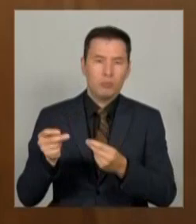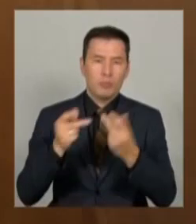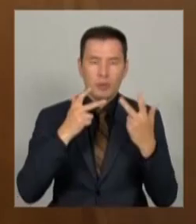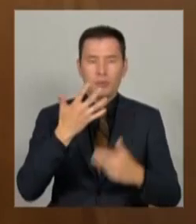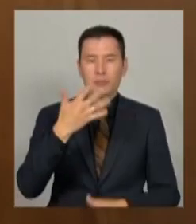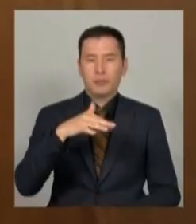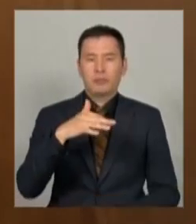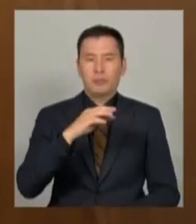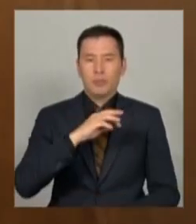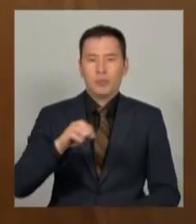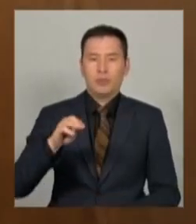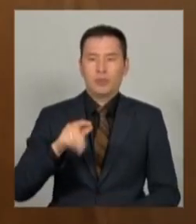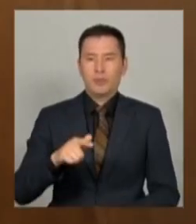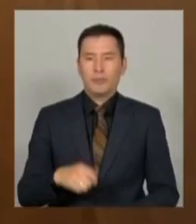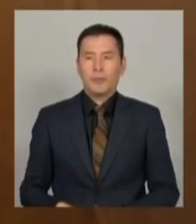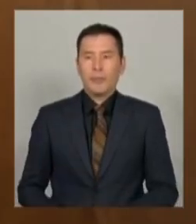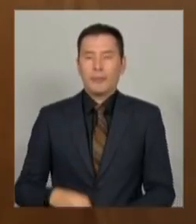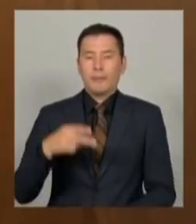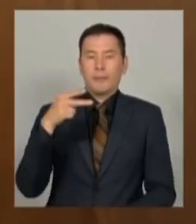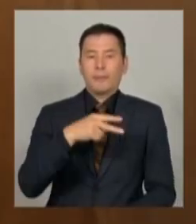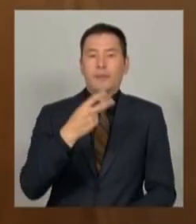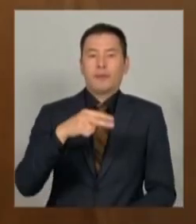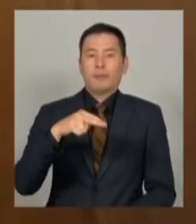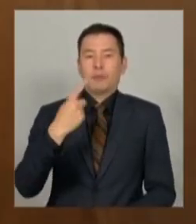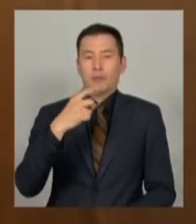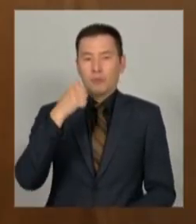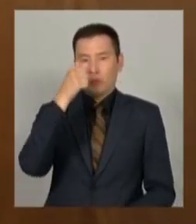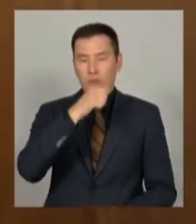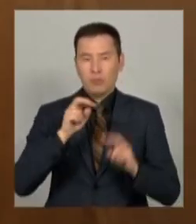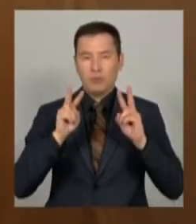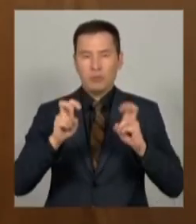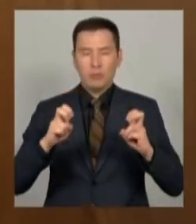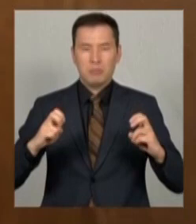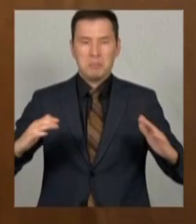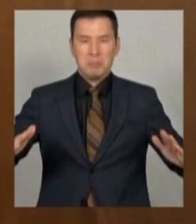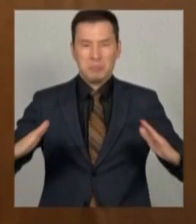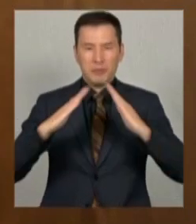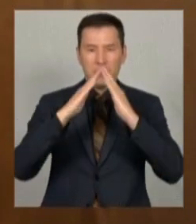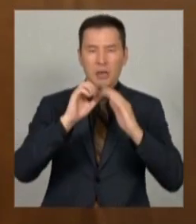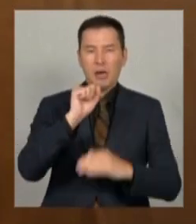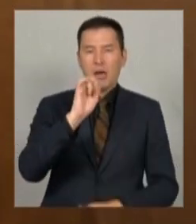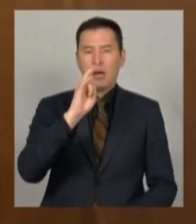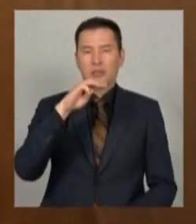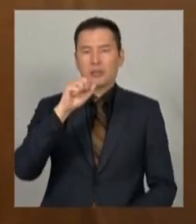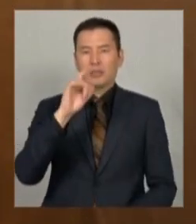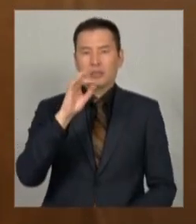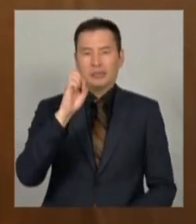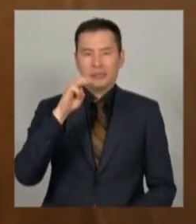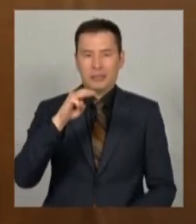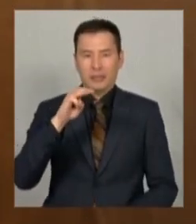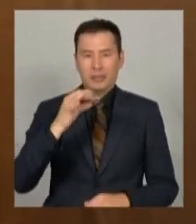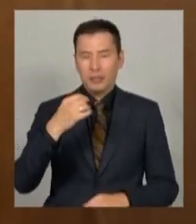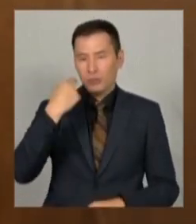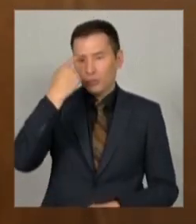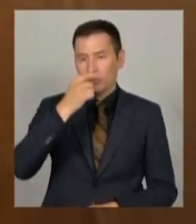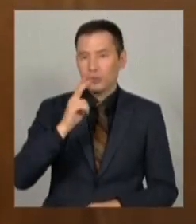В 2021 году. Подсудимая руководила деятельностью структурного подразделения пирамиды «Антарес», и в группе лиц по предварительному